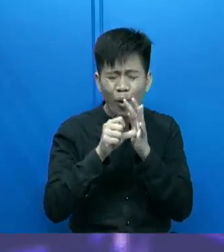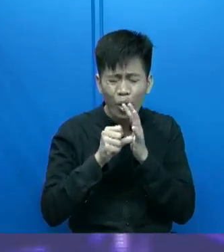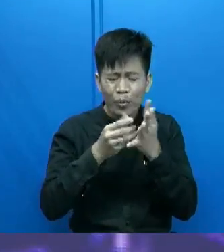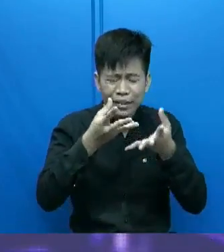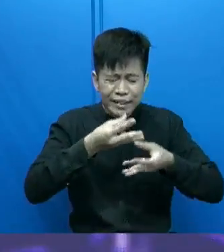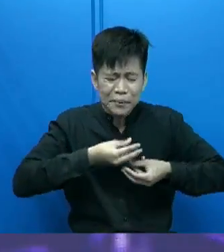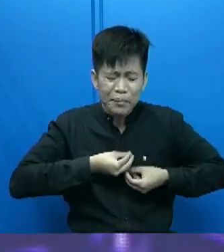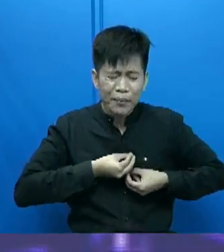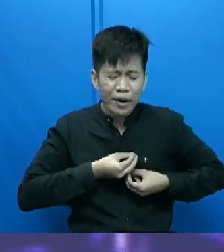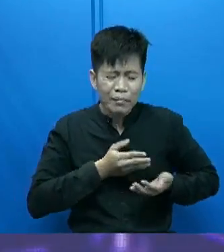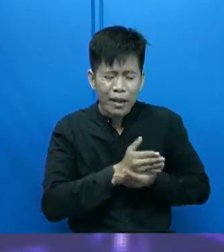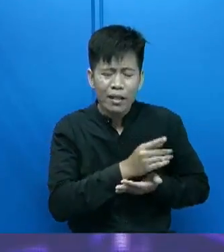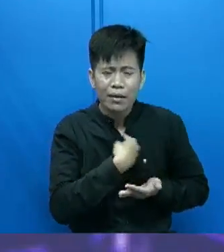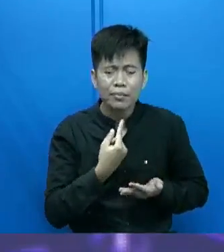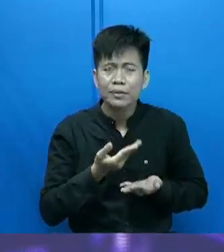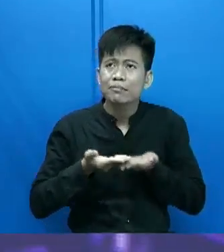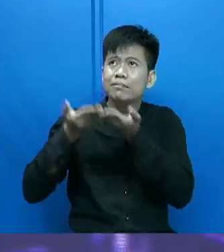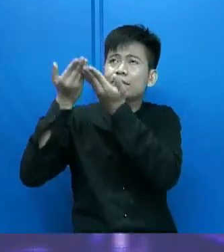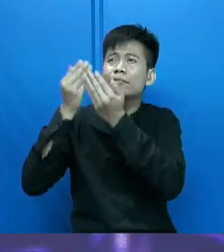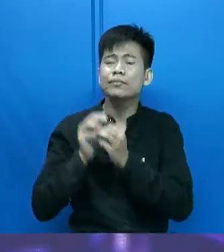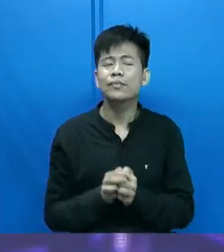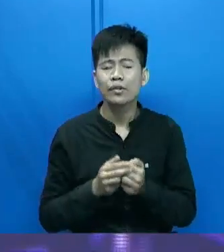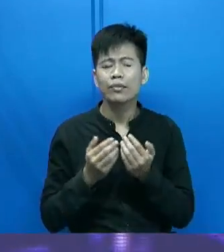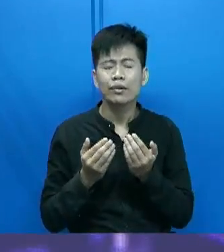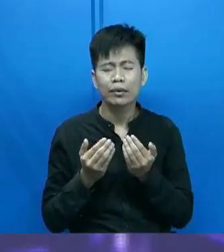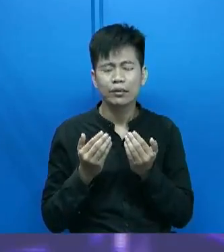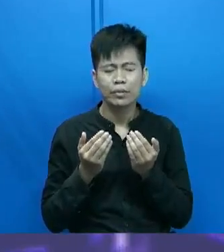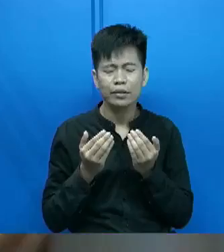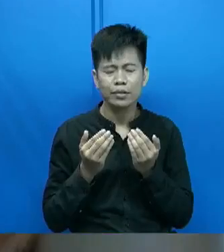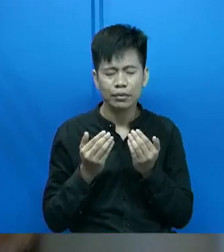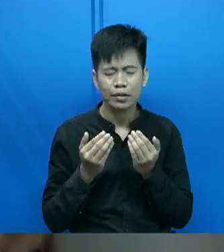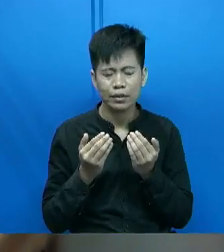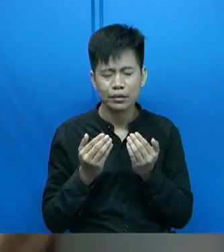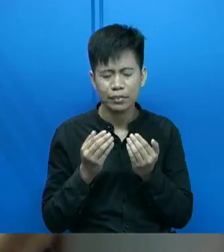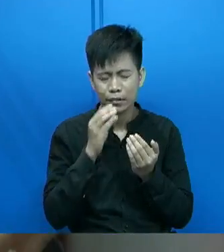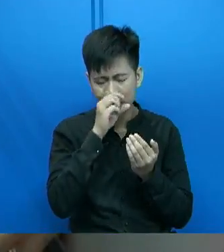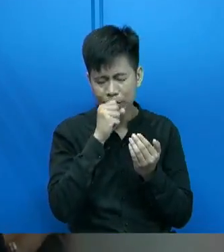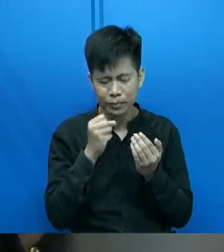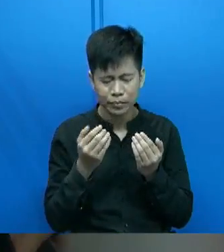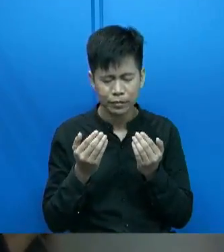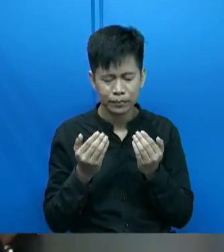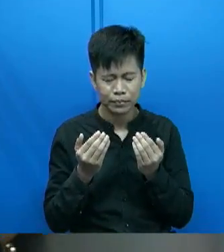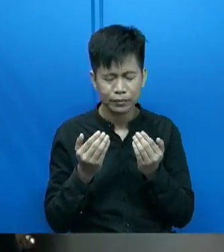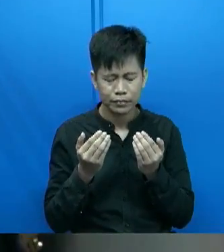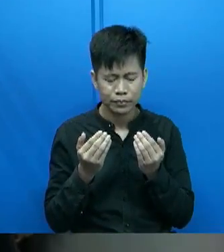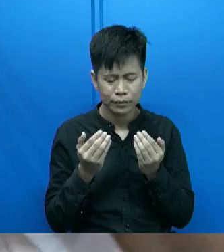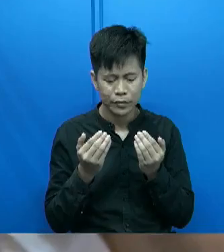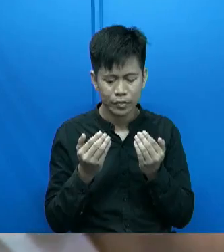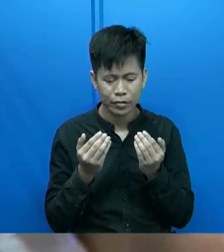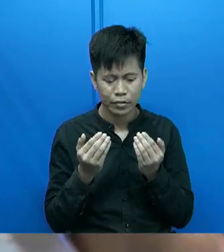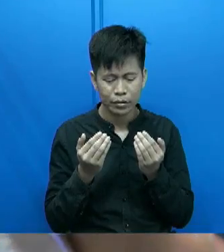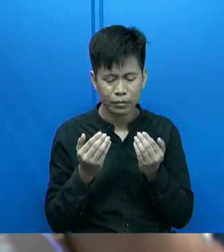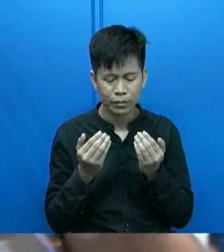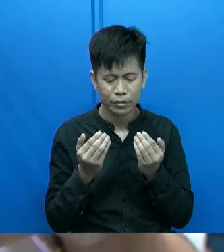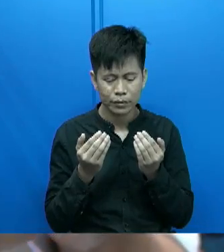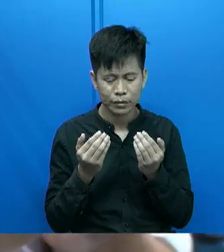ya Arhamar Rahimin. Rabbana atina fid dunya hasanah fil akhirati hasanah wa qina adhaban nar. Fadlika subhana rabbika